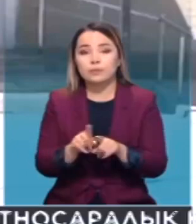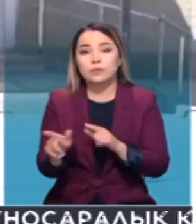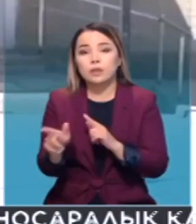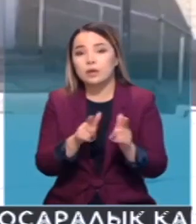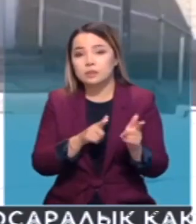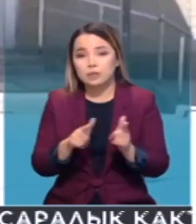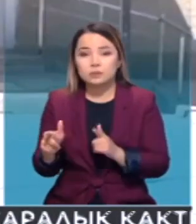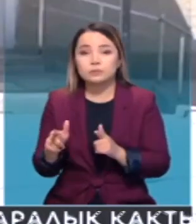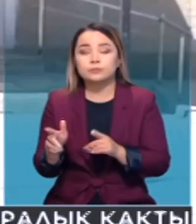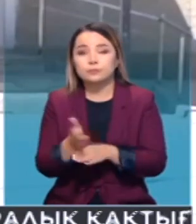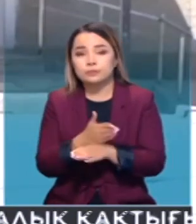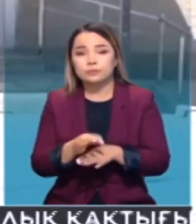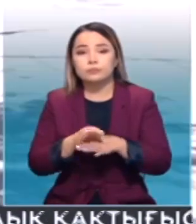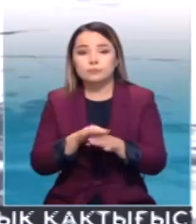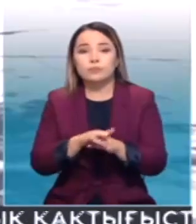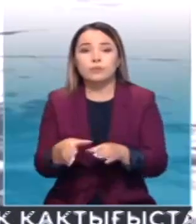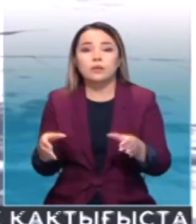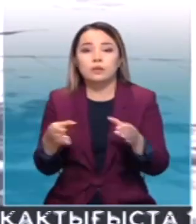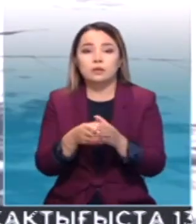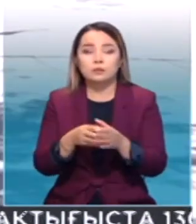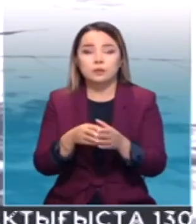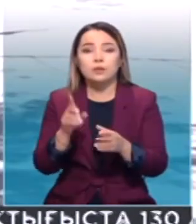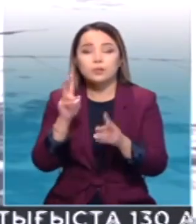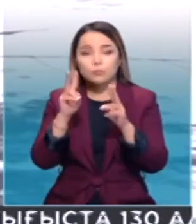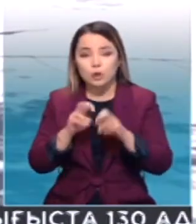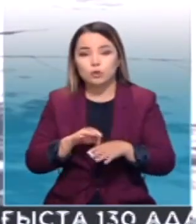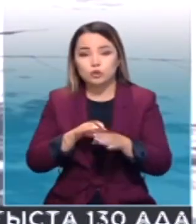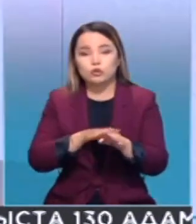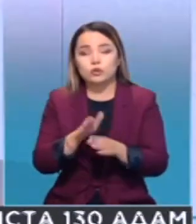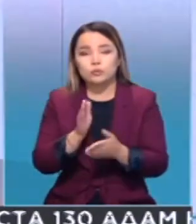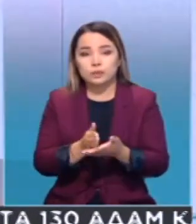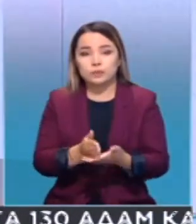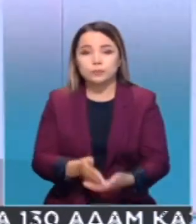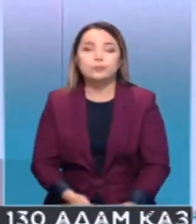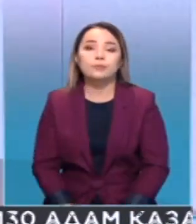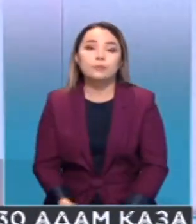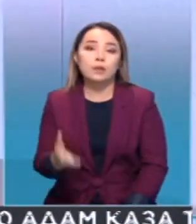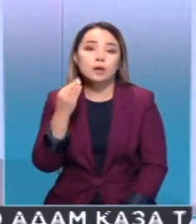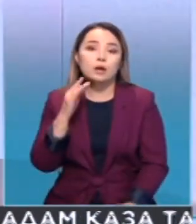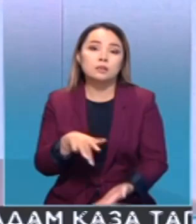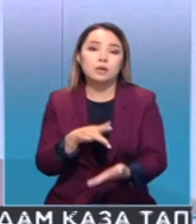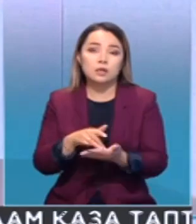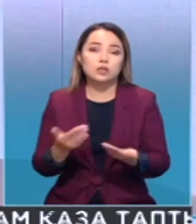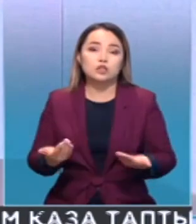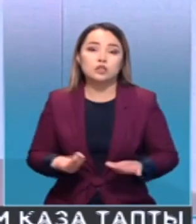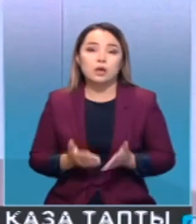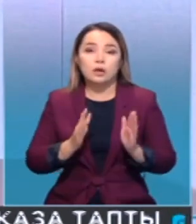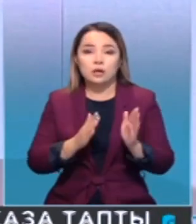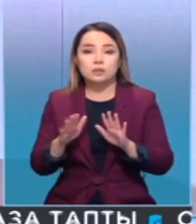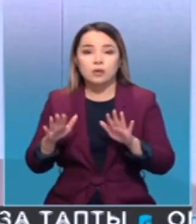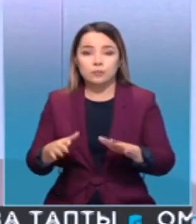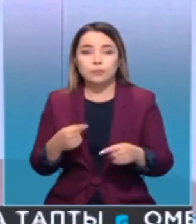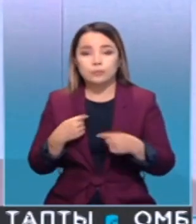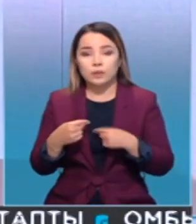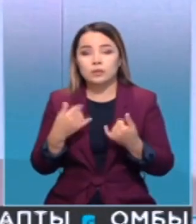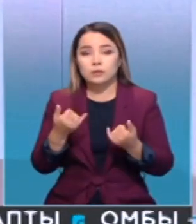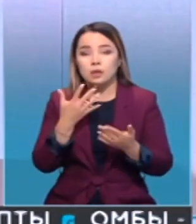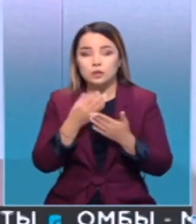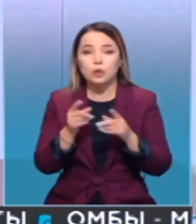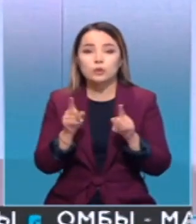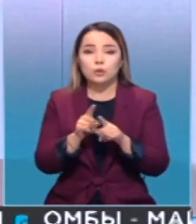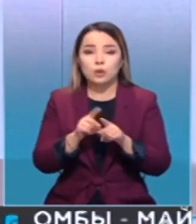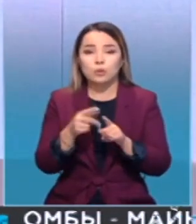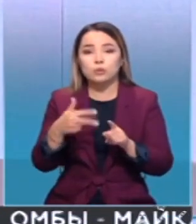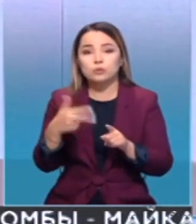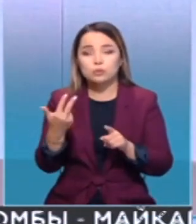дайындығын саралау мақсатында мониторинг жүргізіп жатырмыз. Алматыда жатақханаға зәру студенттердің саны